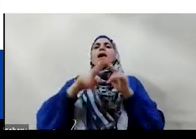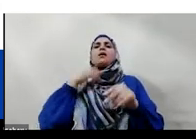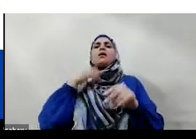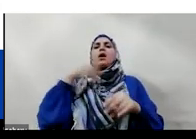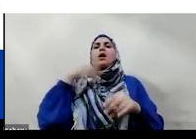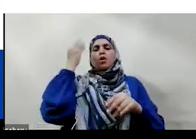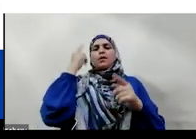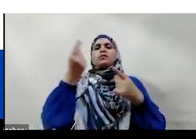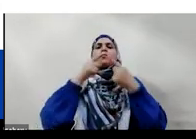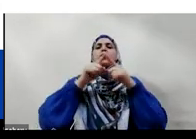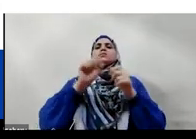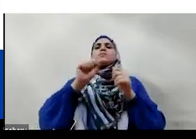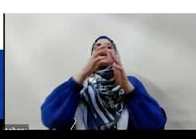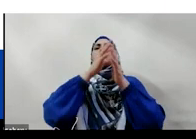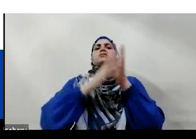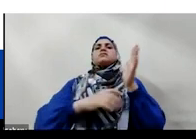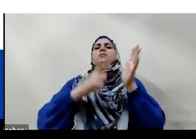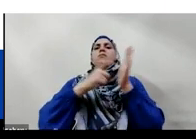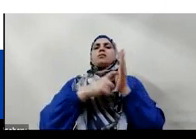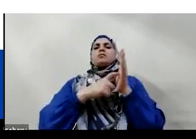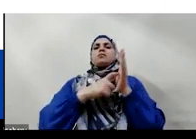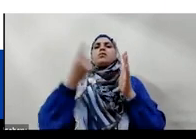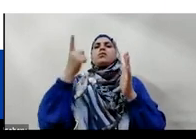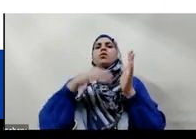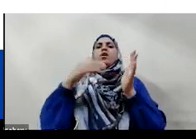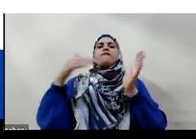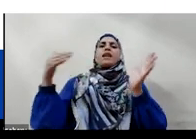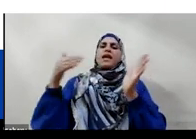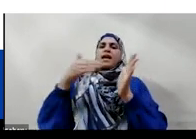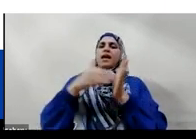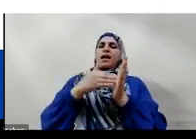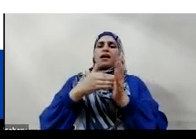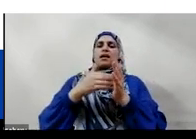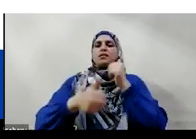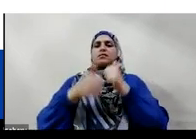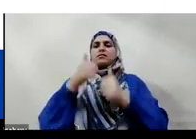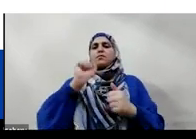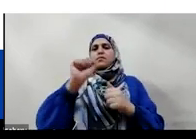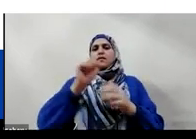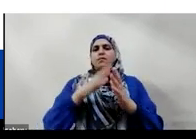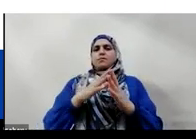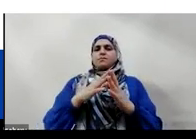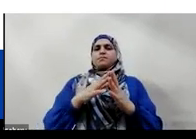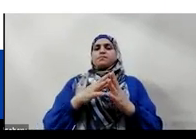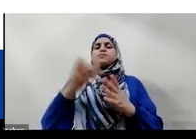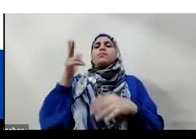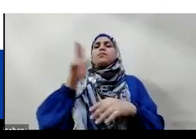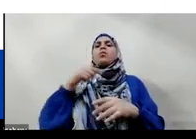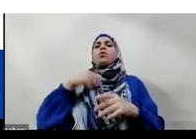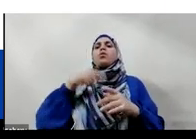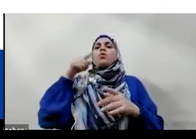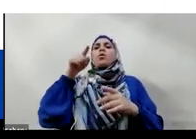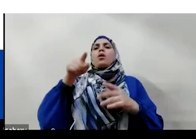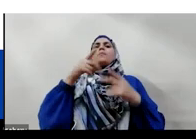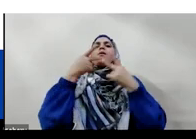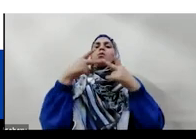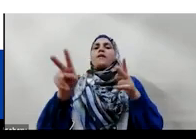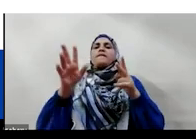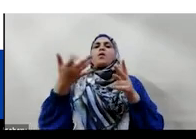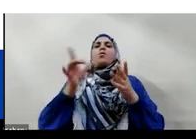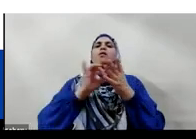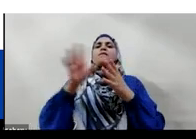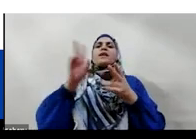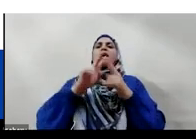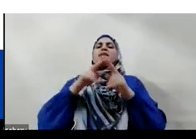بحاله الابلكيشن بتاع حضراتكم including الفاينانشال ايد فروم اليو اس انستيتيوشن، وهم اللي هي accept او decline اي offer